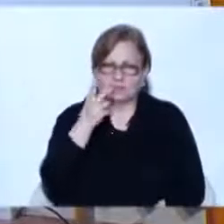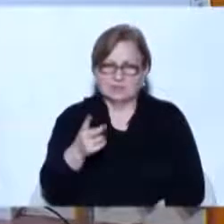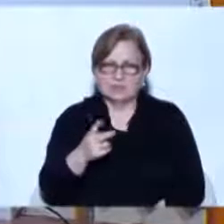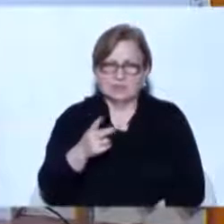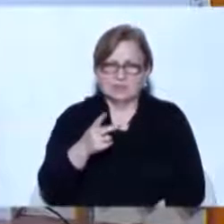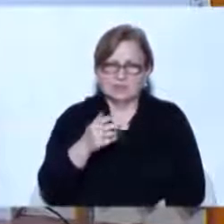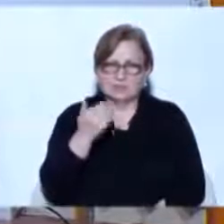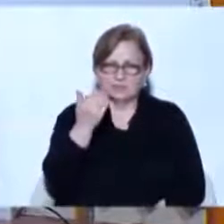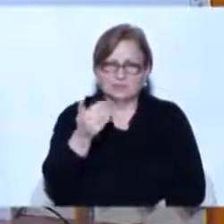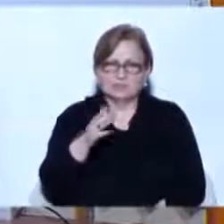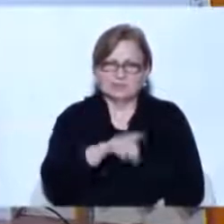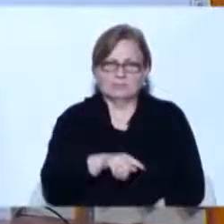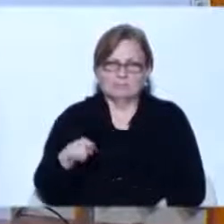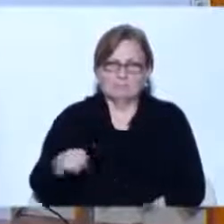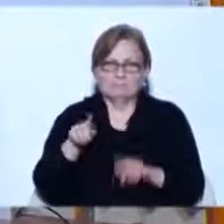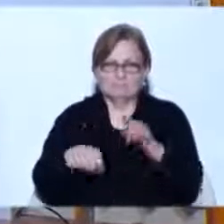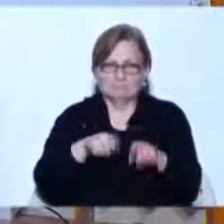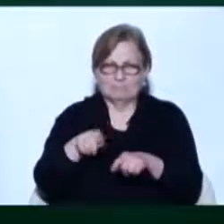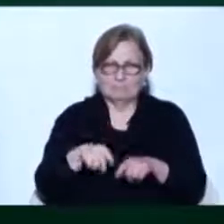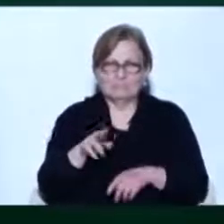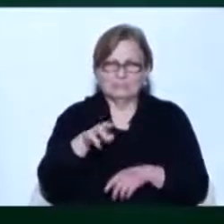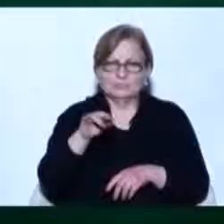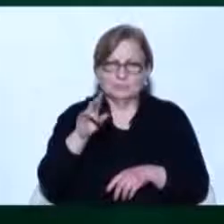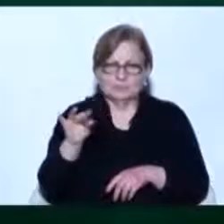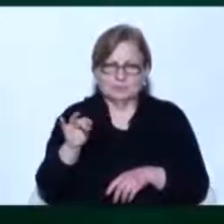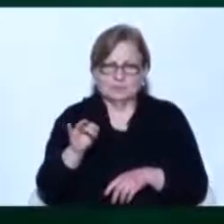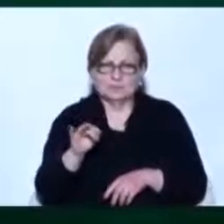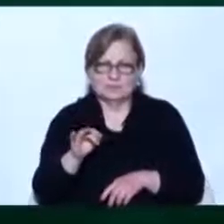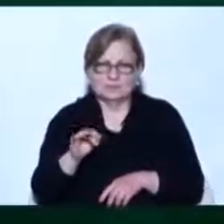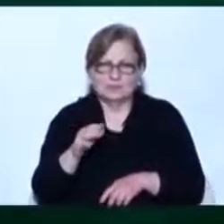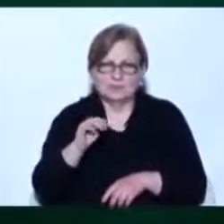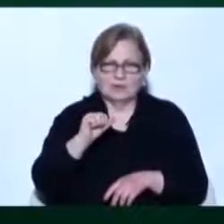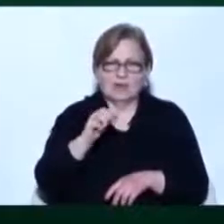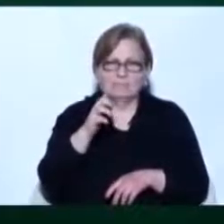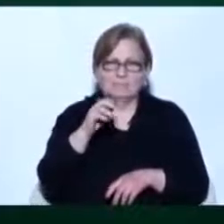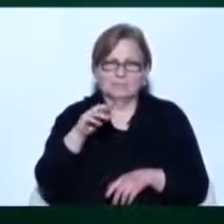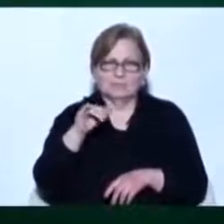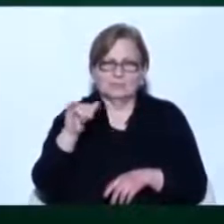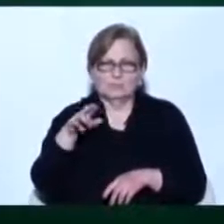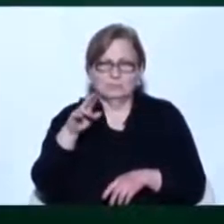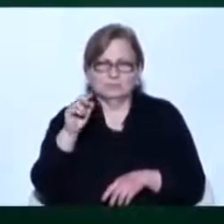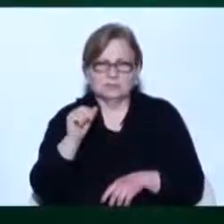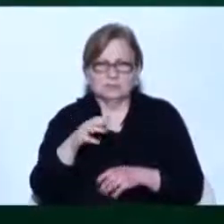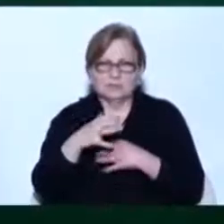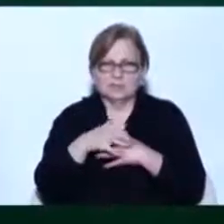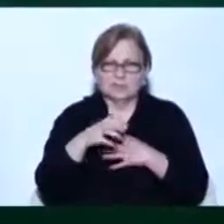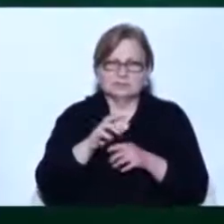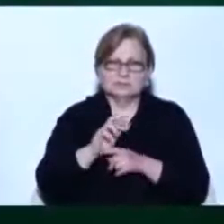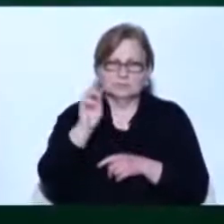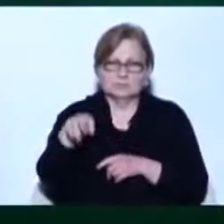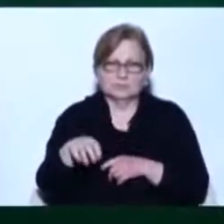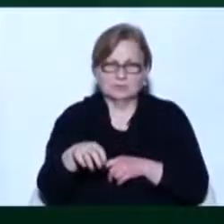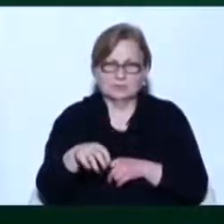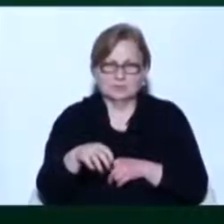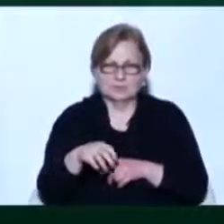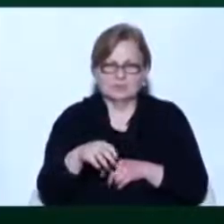შენი ფეხი, ფეხმა დუკი, აბდა უბდა, კატა სკუპდა,